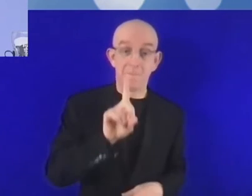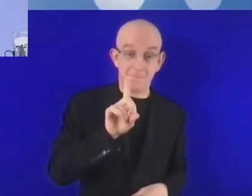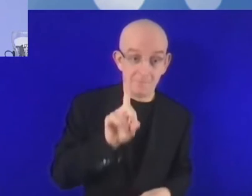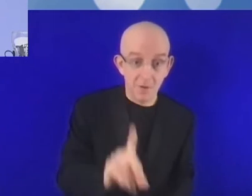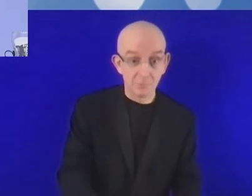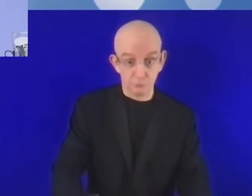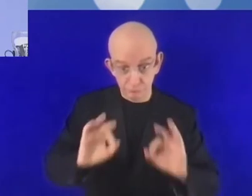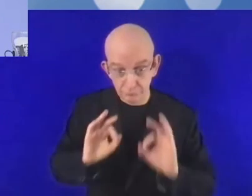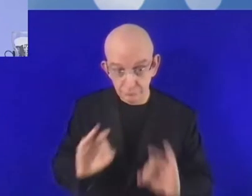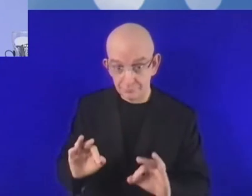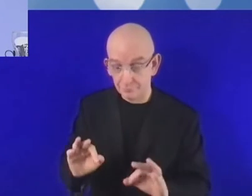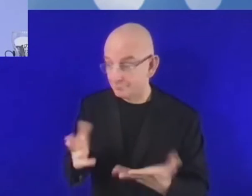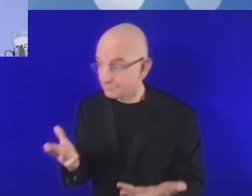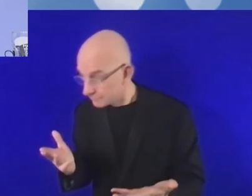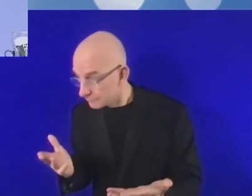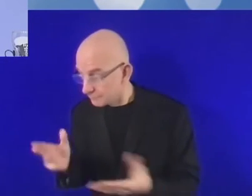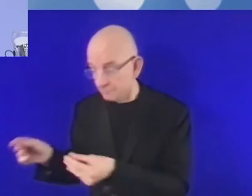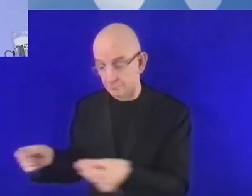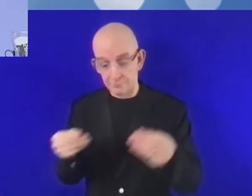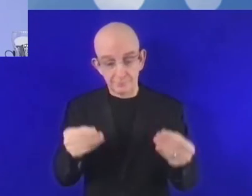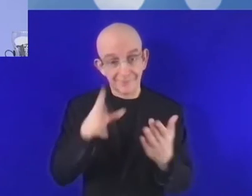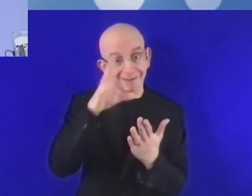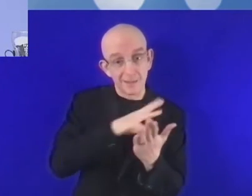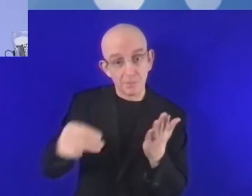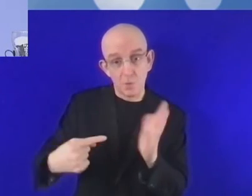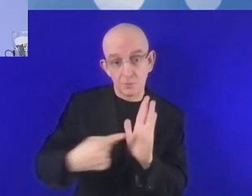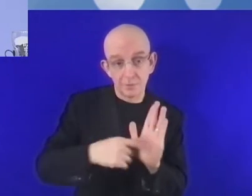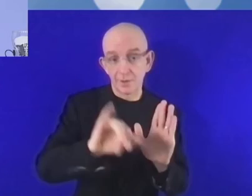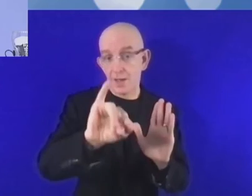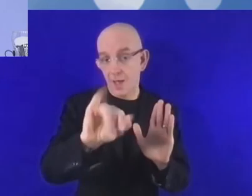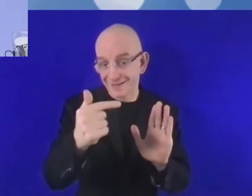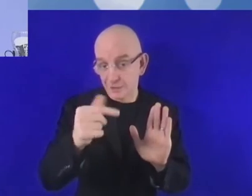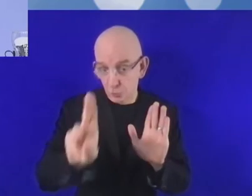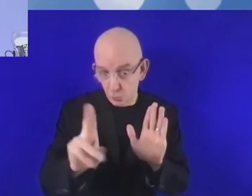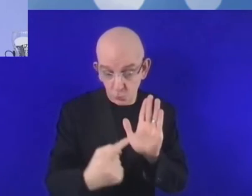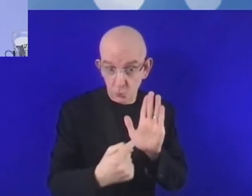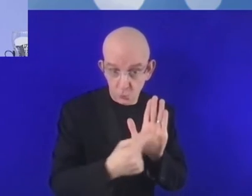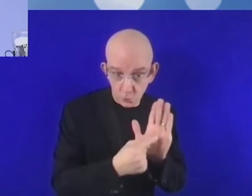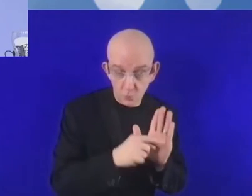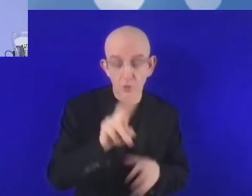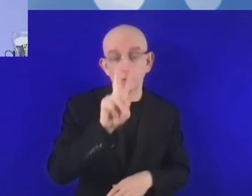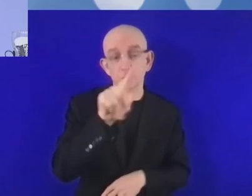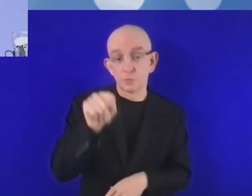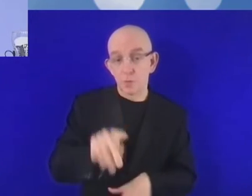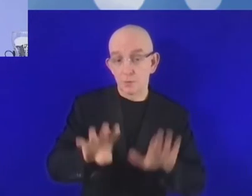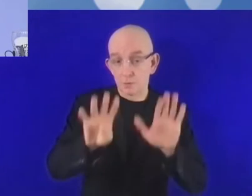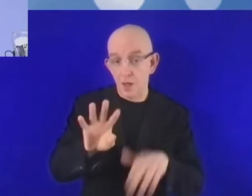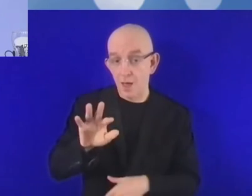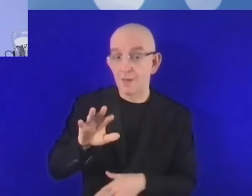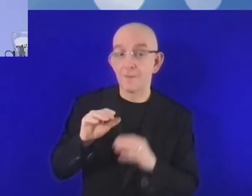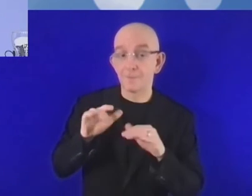кругу доступности мобильной связи. Но вот согласно последнему отчету